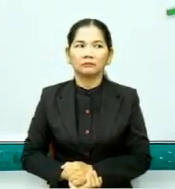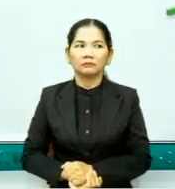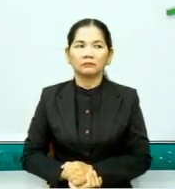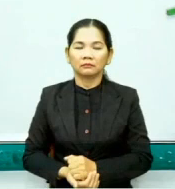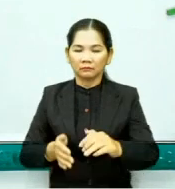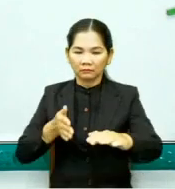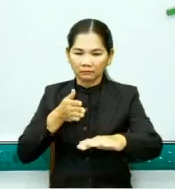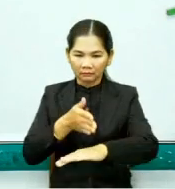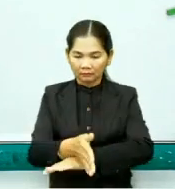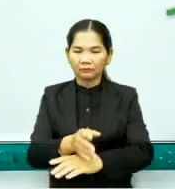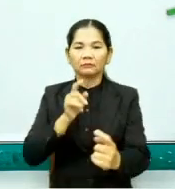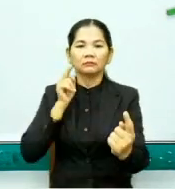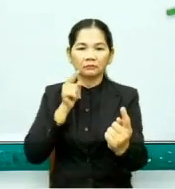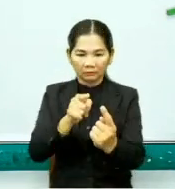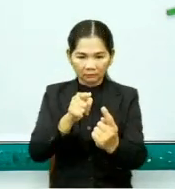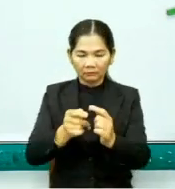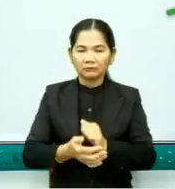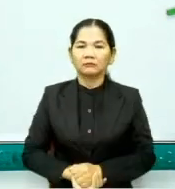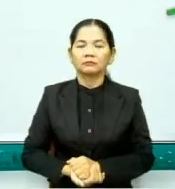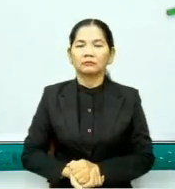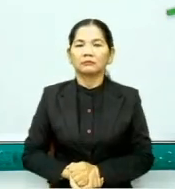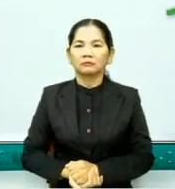ฉลองรอฮอต